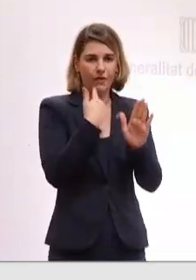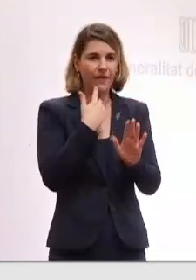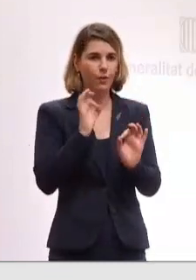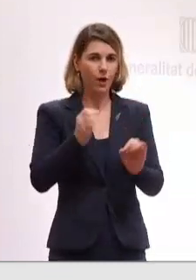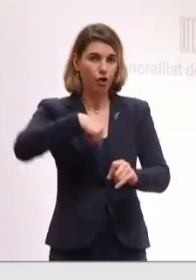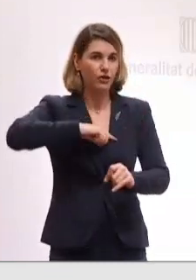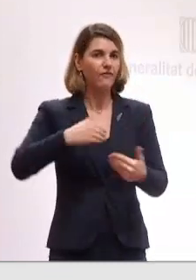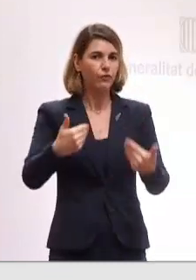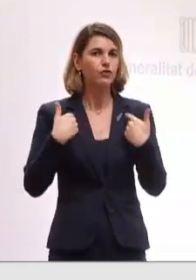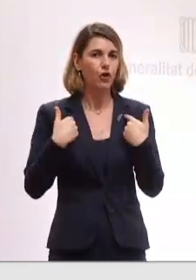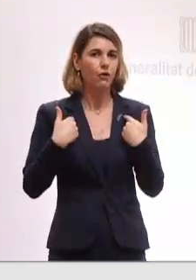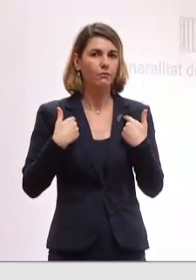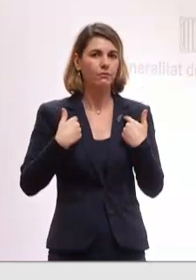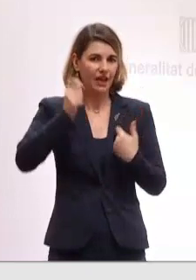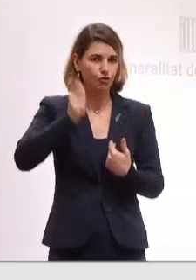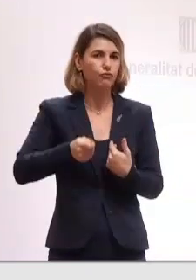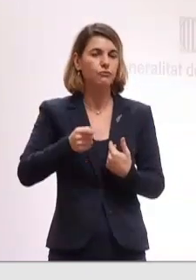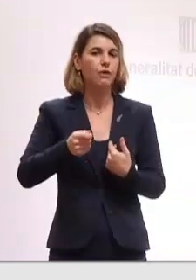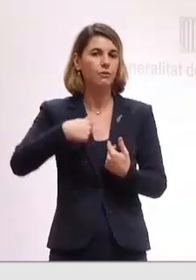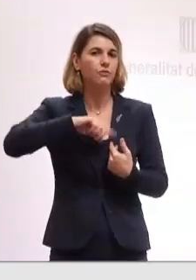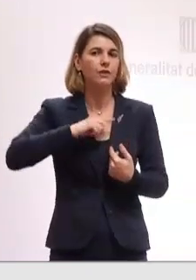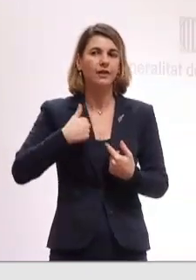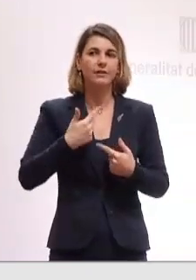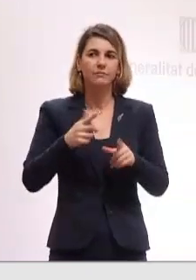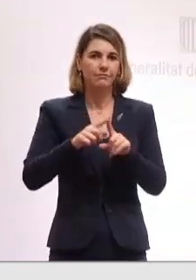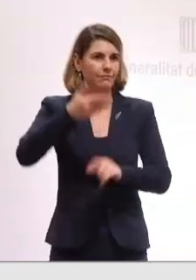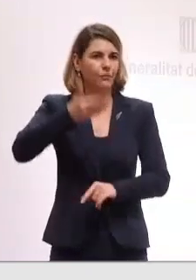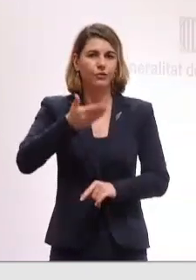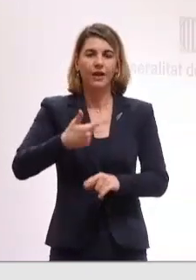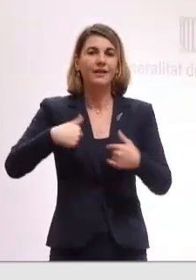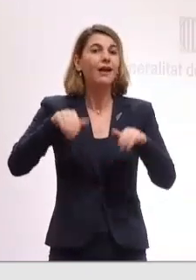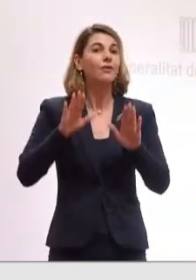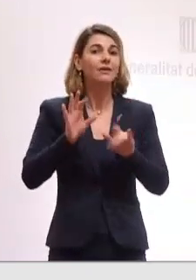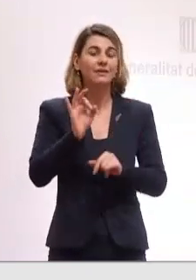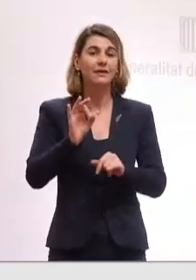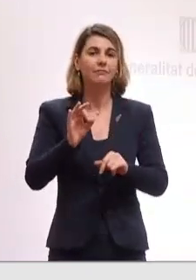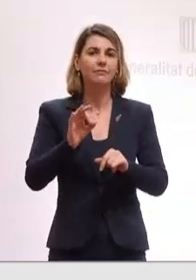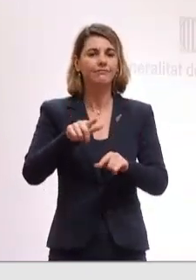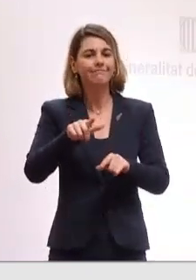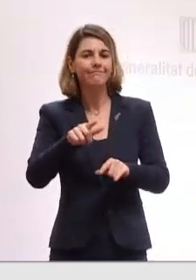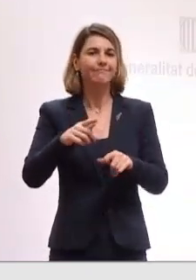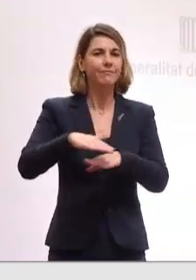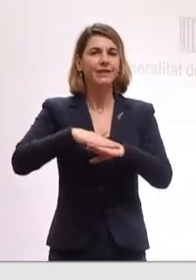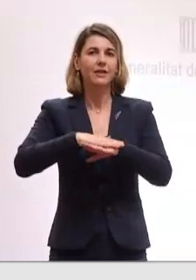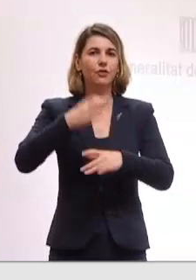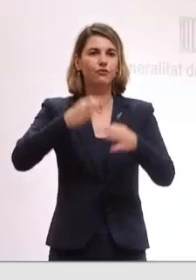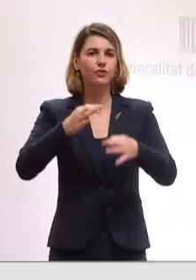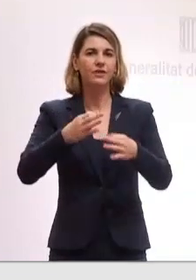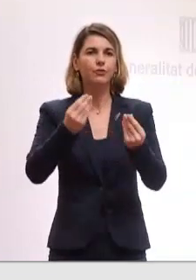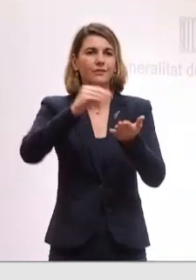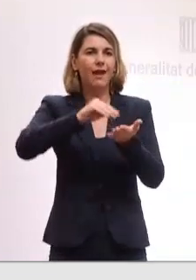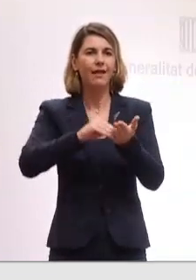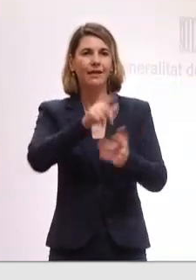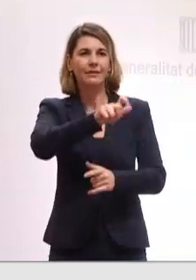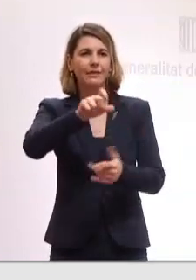una funció, per tant, essencial i, malgrat tot, l'eficiència de l'administració de justícia està sovint qüestionada per